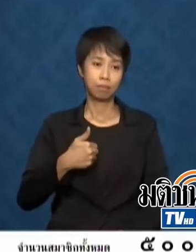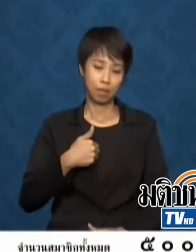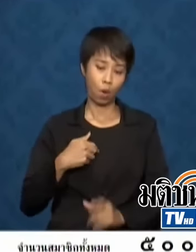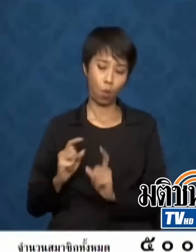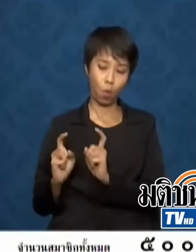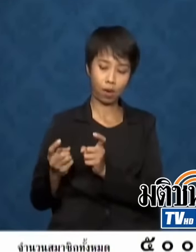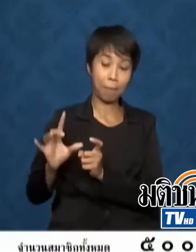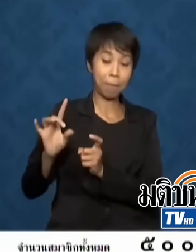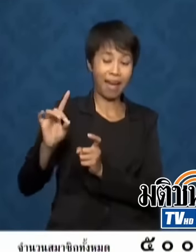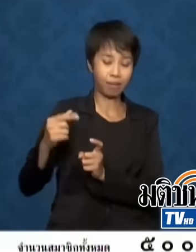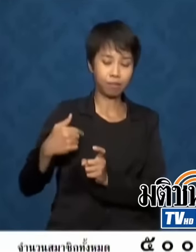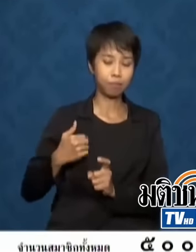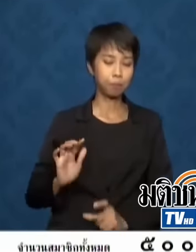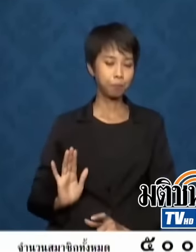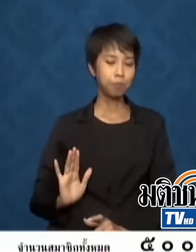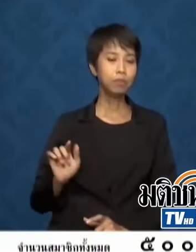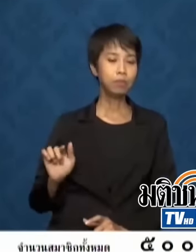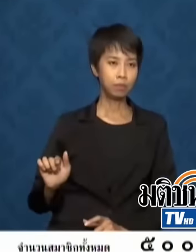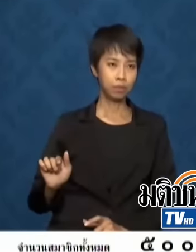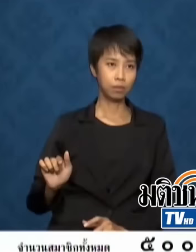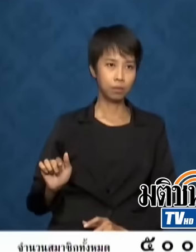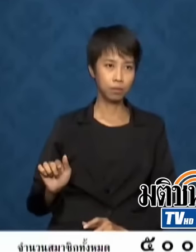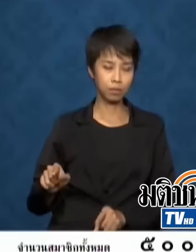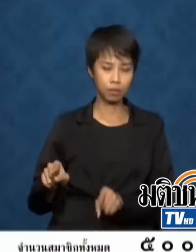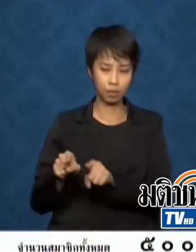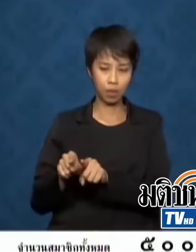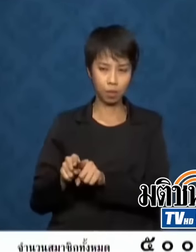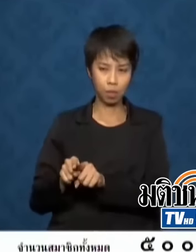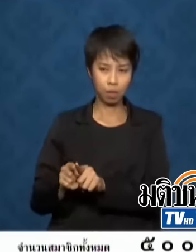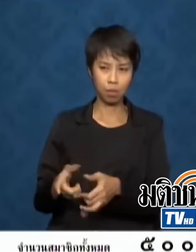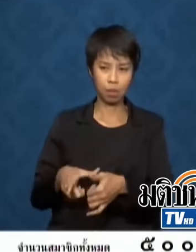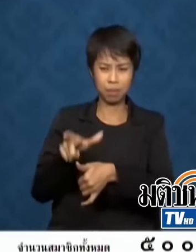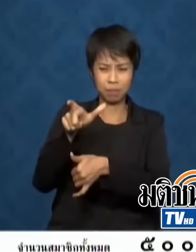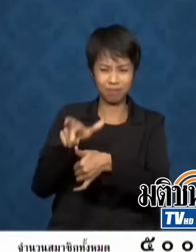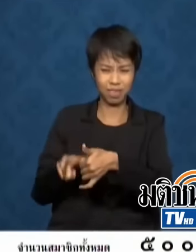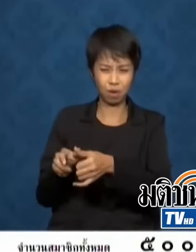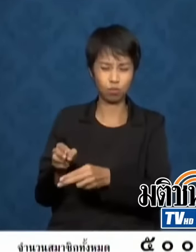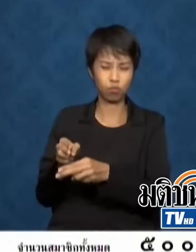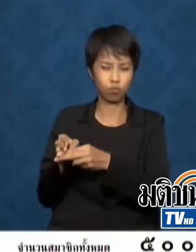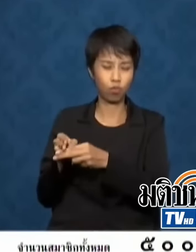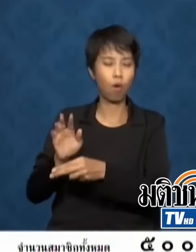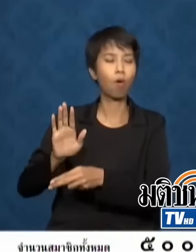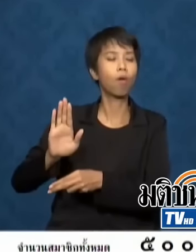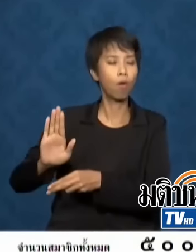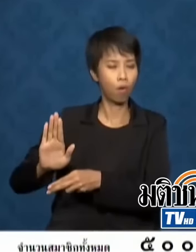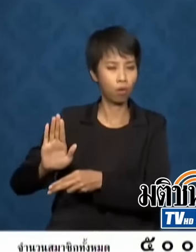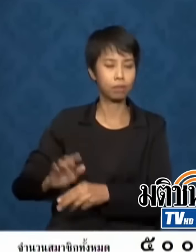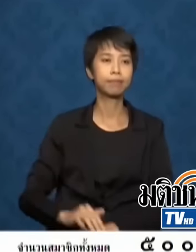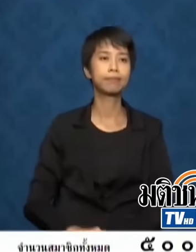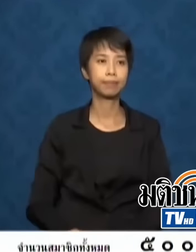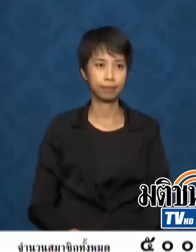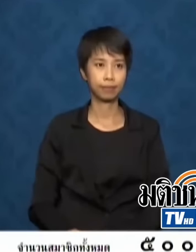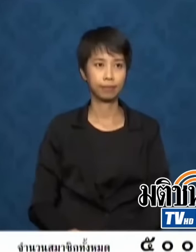8เป็นเรื่องส่วนตัวของบุคคลใดด้วยความเคารพท่านประธาน